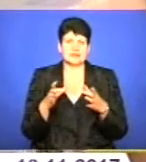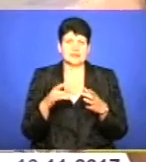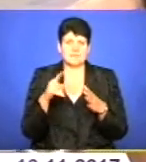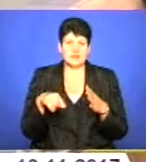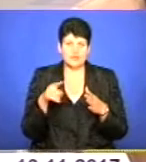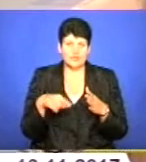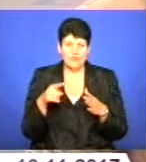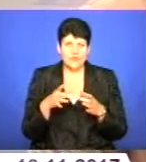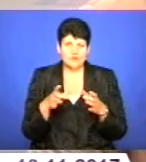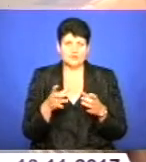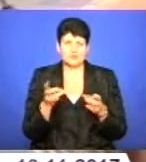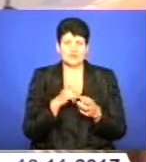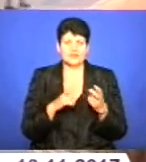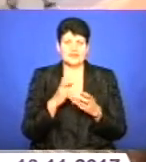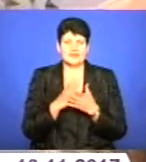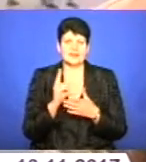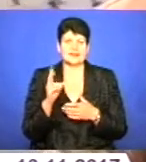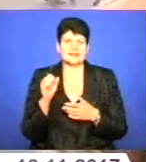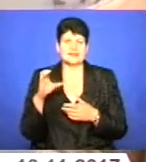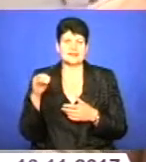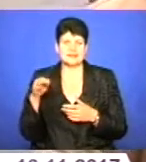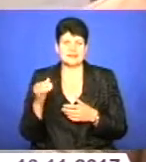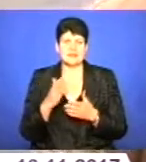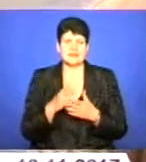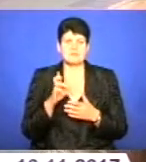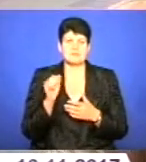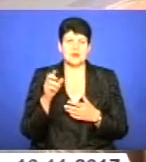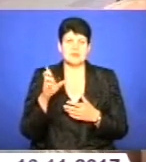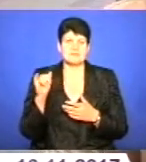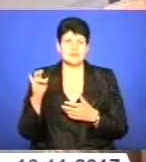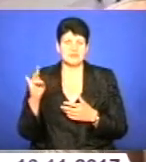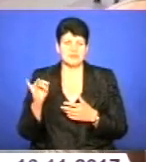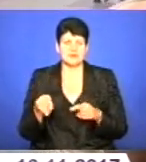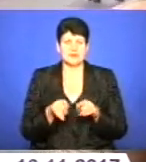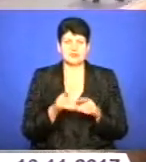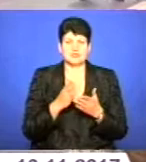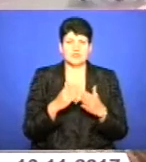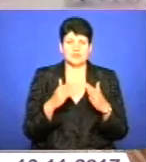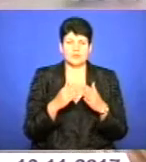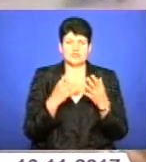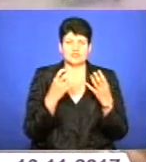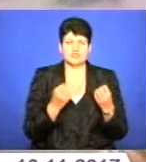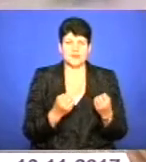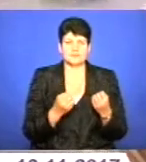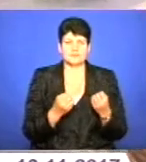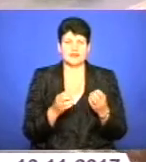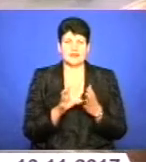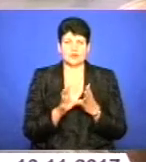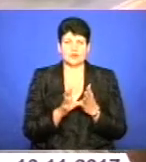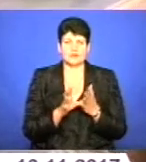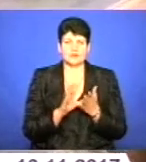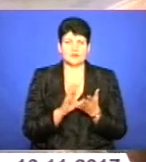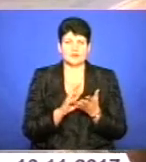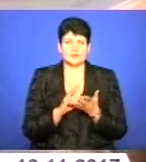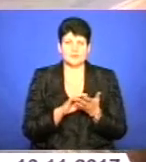пошукати. Є касети і десь є бобіни, але це все треба пошукати. Так само є в мене вдома ще десь електронно-обчислювана